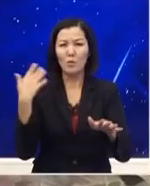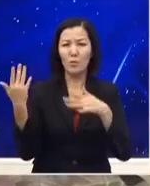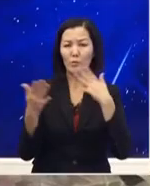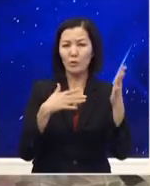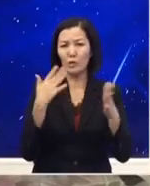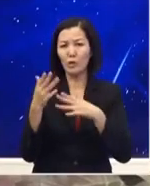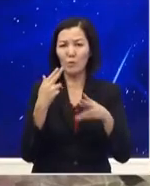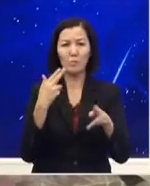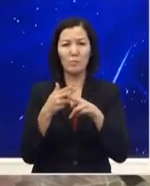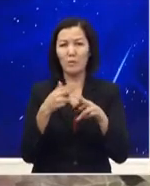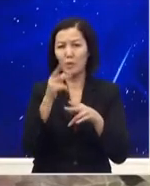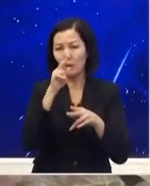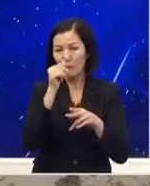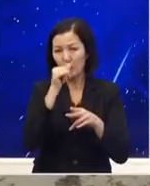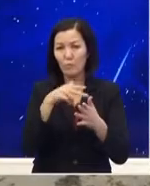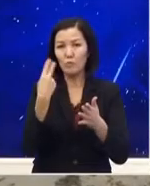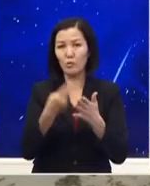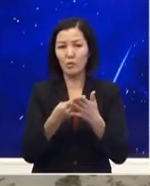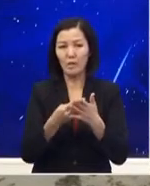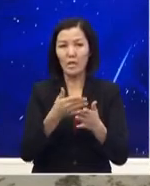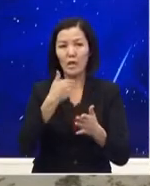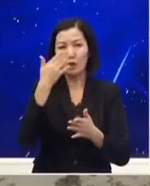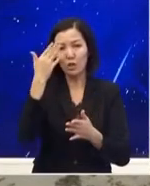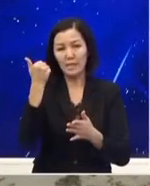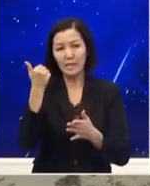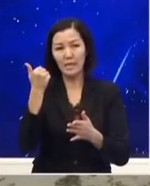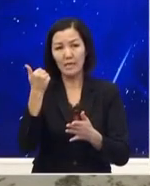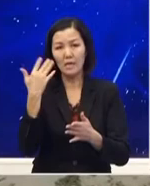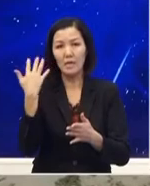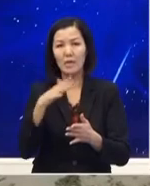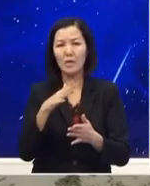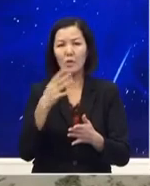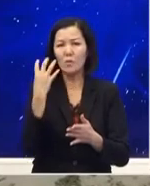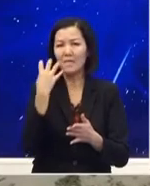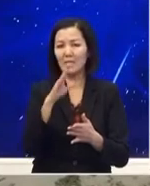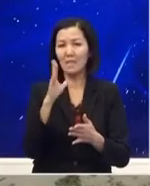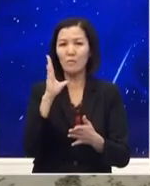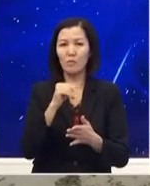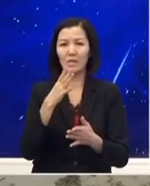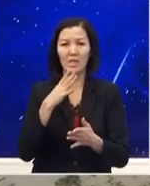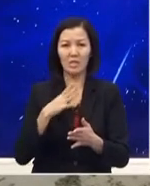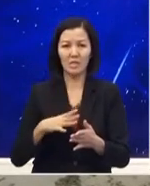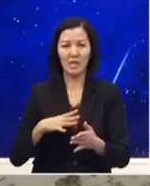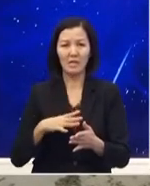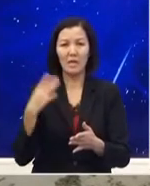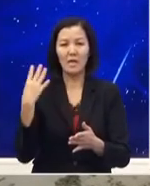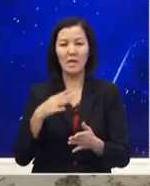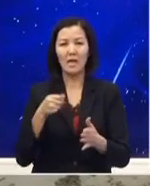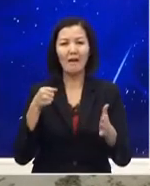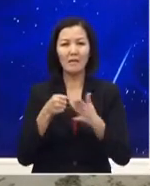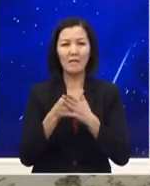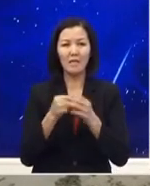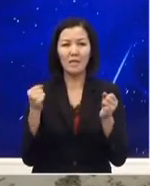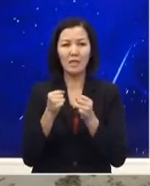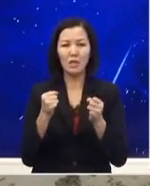былқ етпейді. Сонымен қатар... Жазда 50 градусқа дейін ыстық болатын болса, тіпті айтай 40 градусқа дейін, қыста